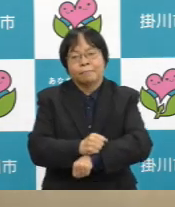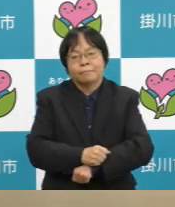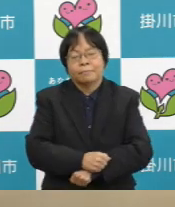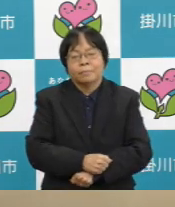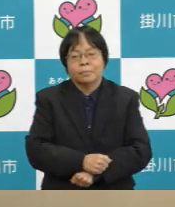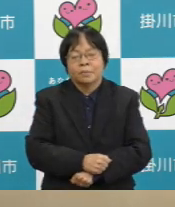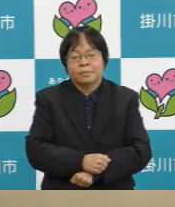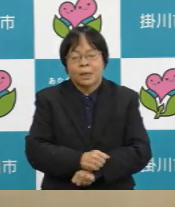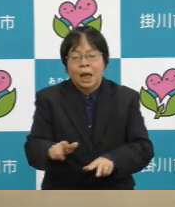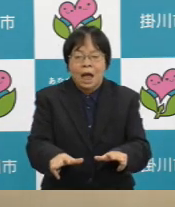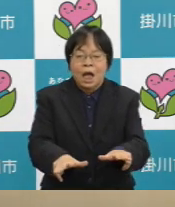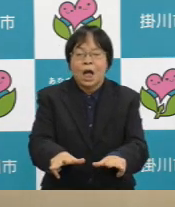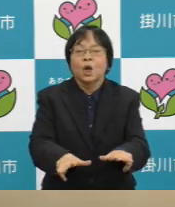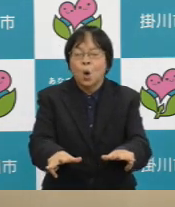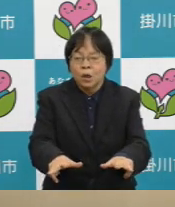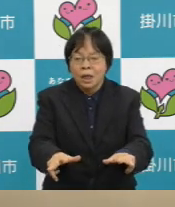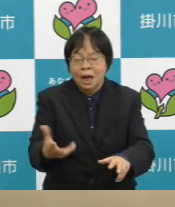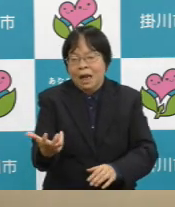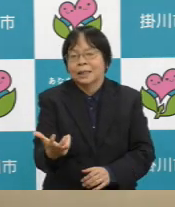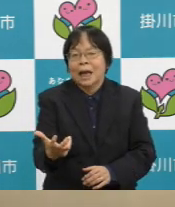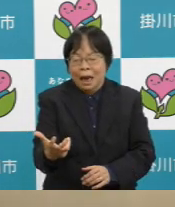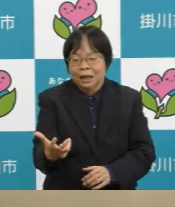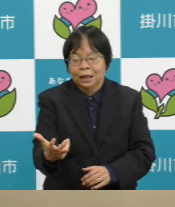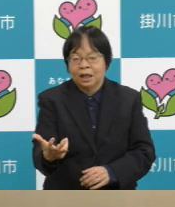行政がしっかりこれは